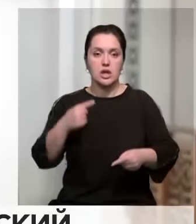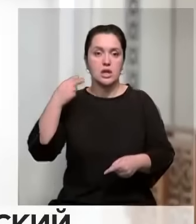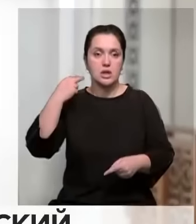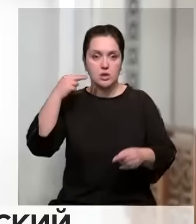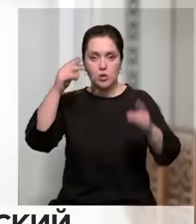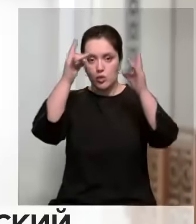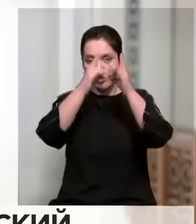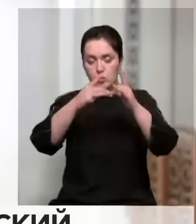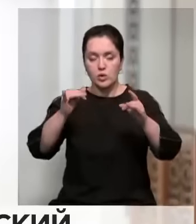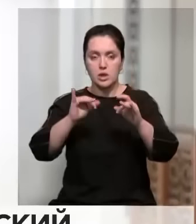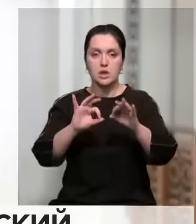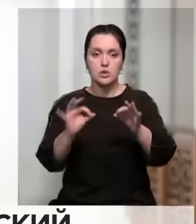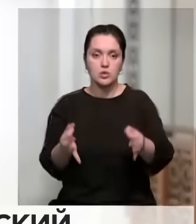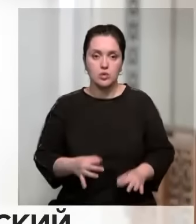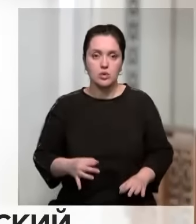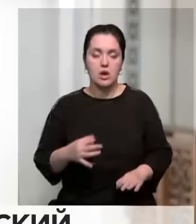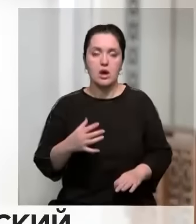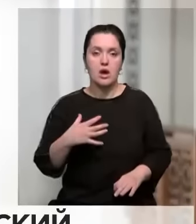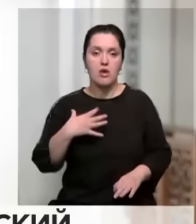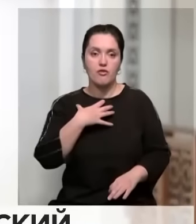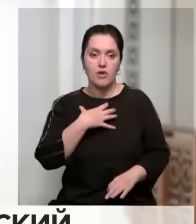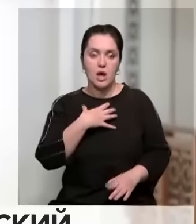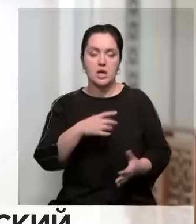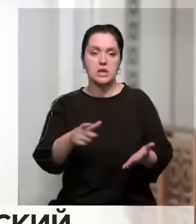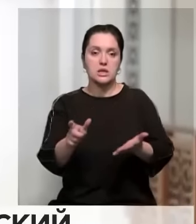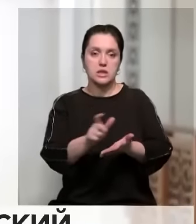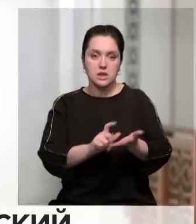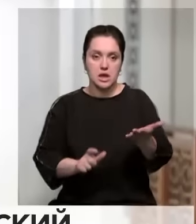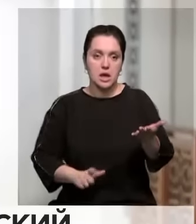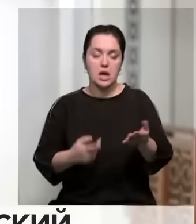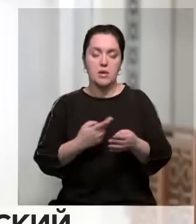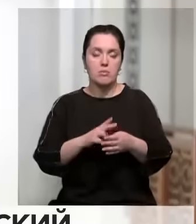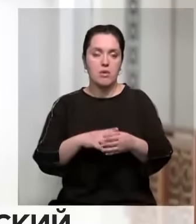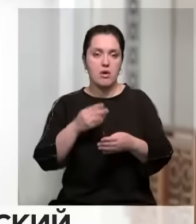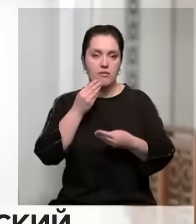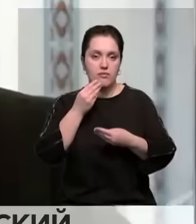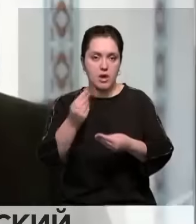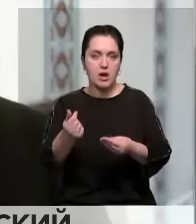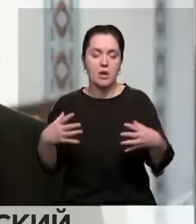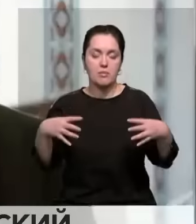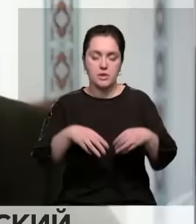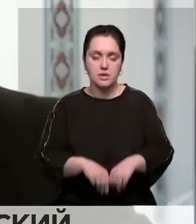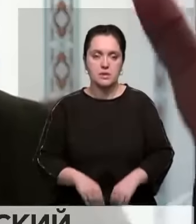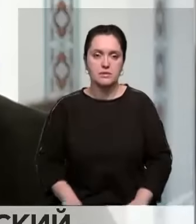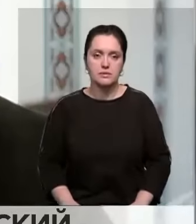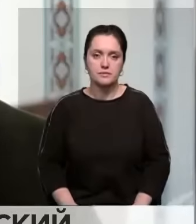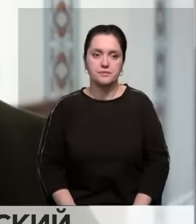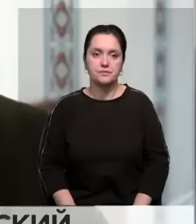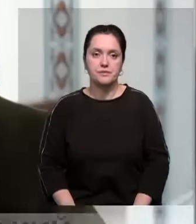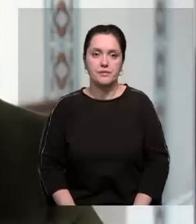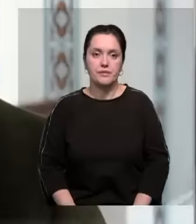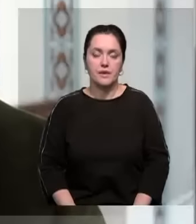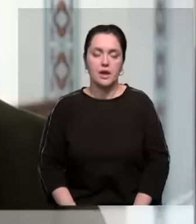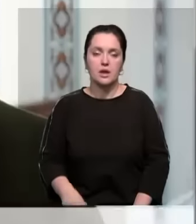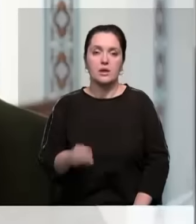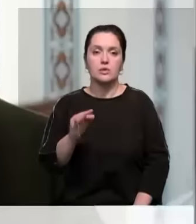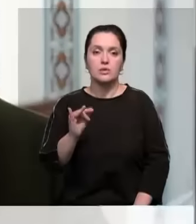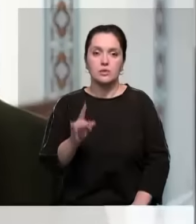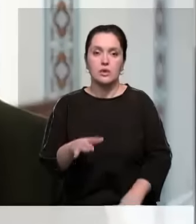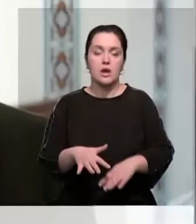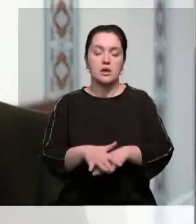и искусство. Важными элементами являются стихи поэтов, которые вдохновляют и объединяют. Когда тюркские